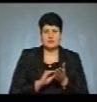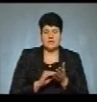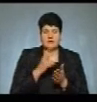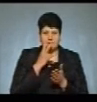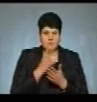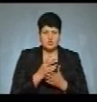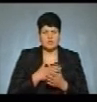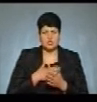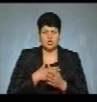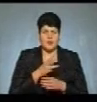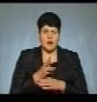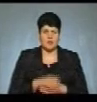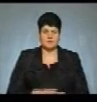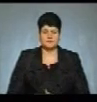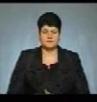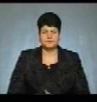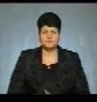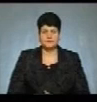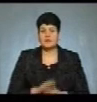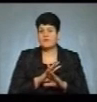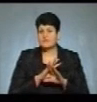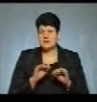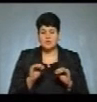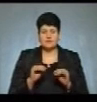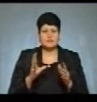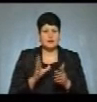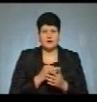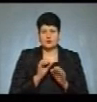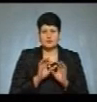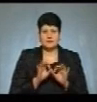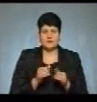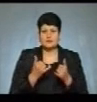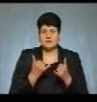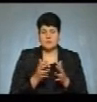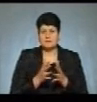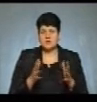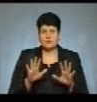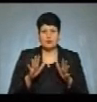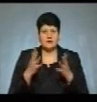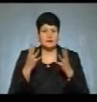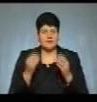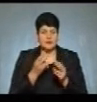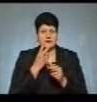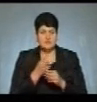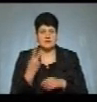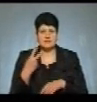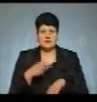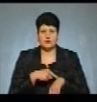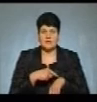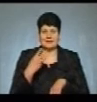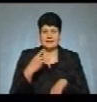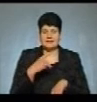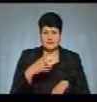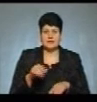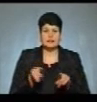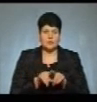ваших екранах. Це все, що я встигаю вам розповісти на цю годину. Більше про події дня дивіться о 20:30. Також наші